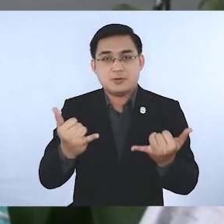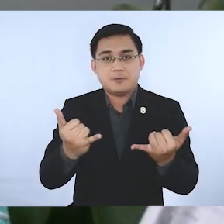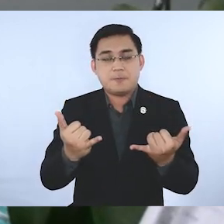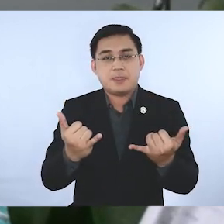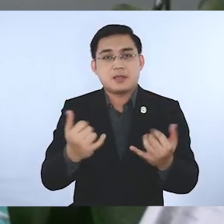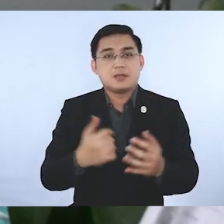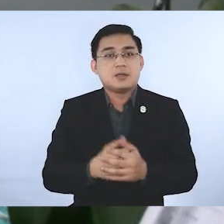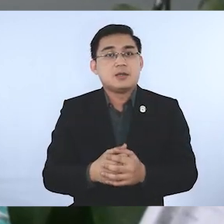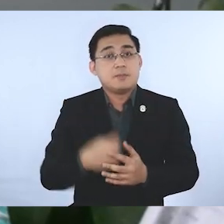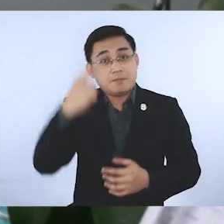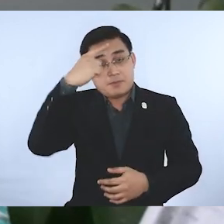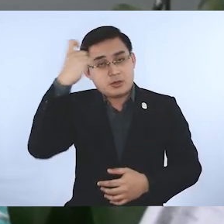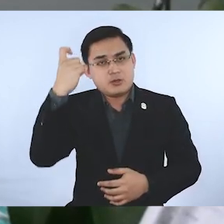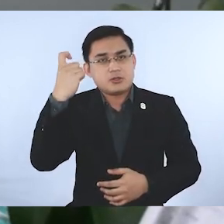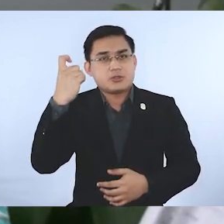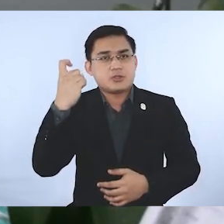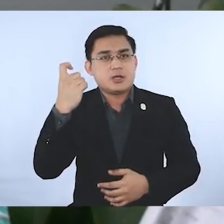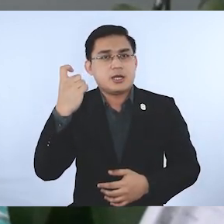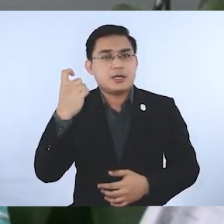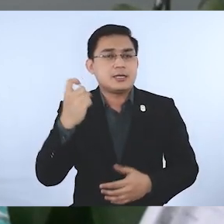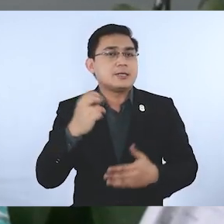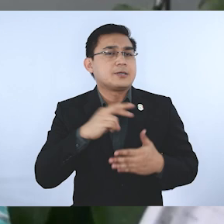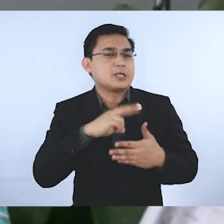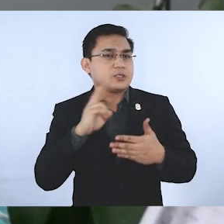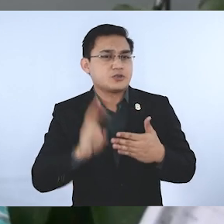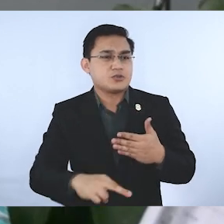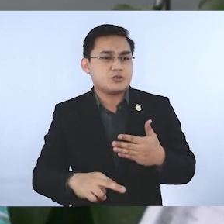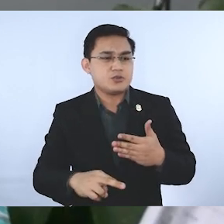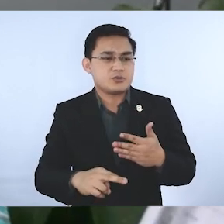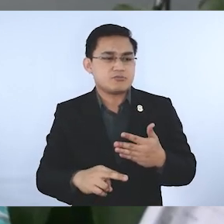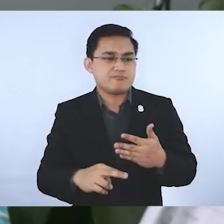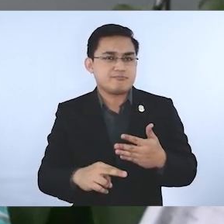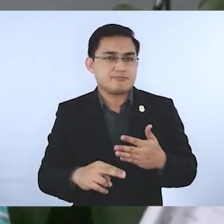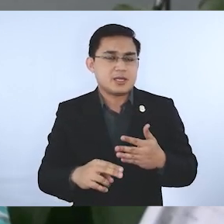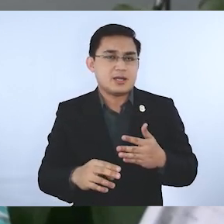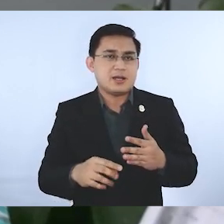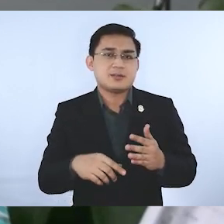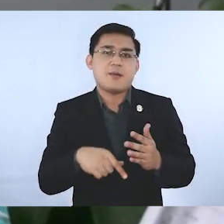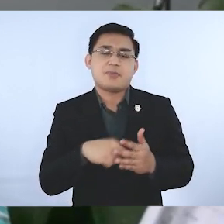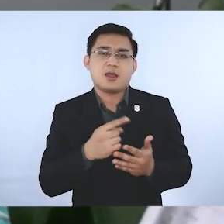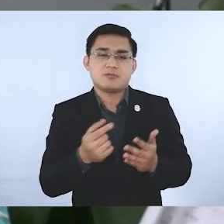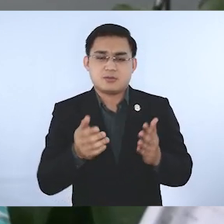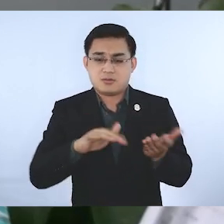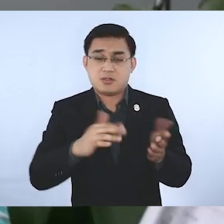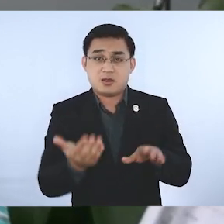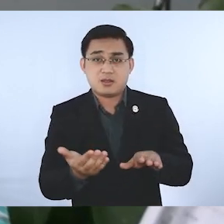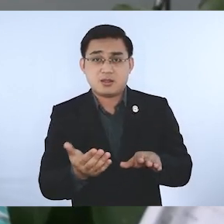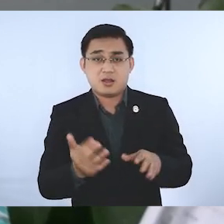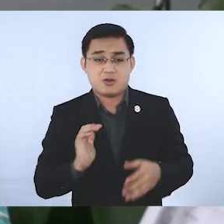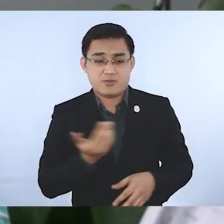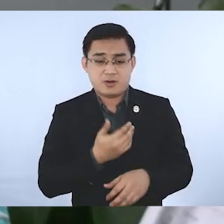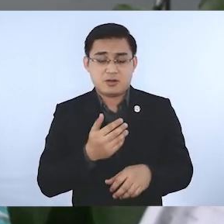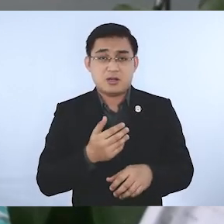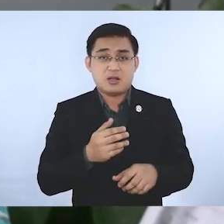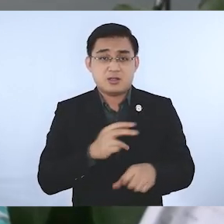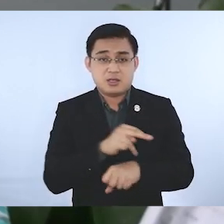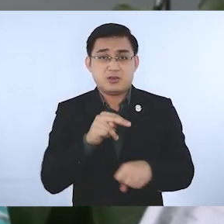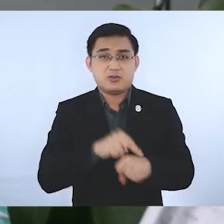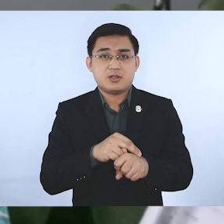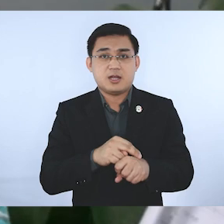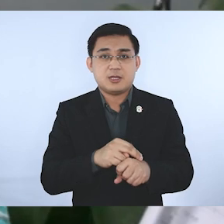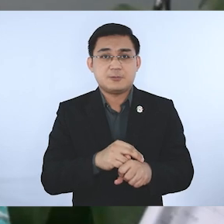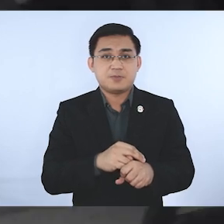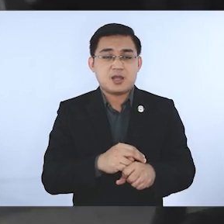Kasi ang number one cause of leading death sa ating bansa ay ang heart disease.